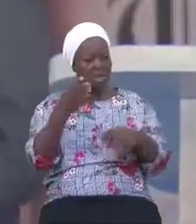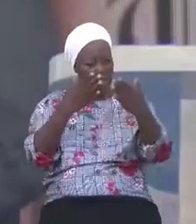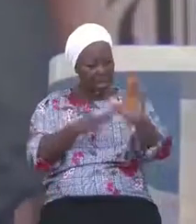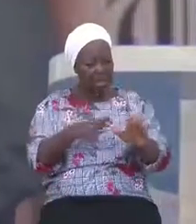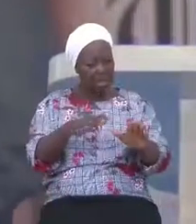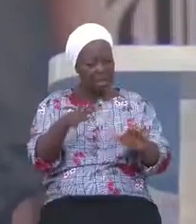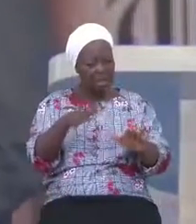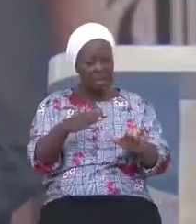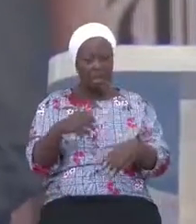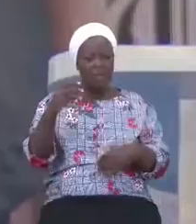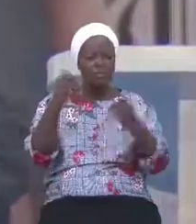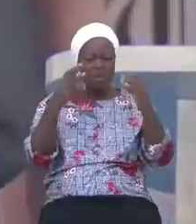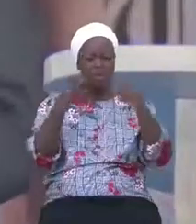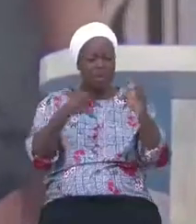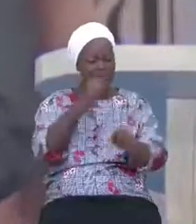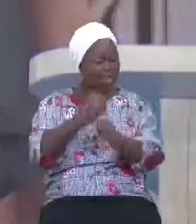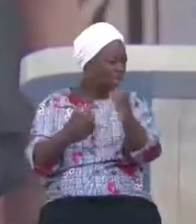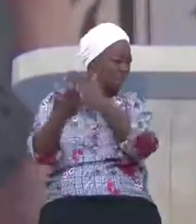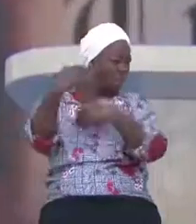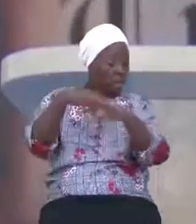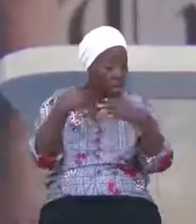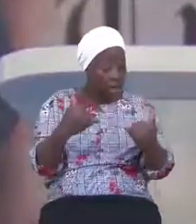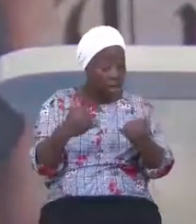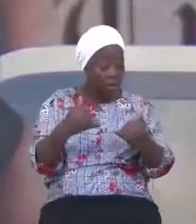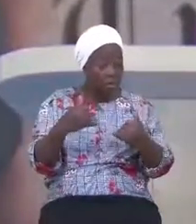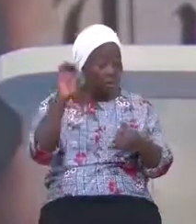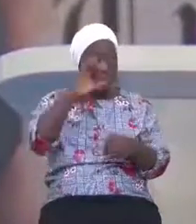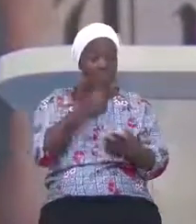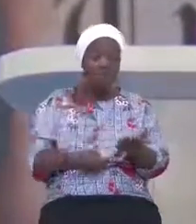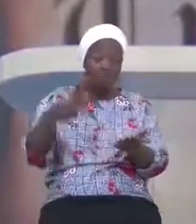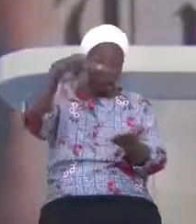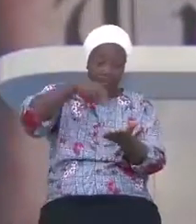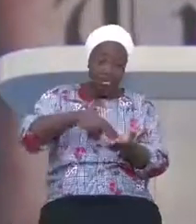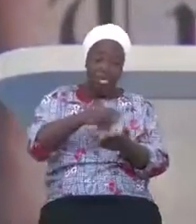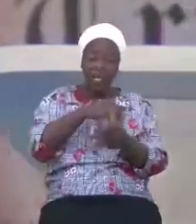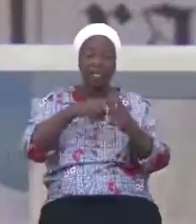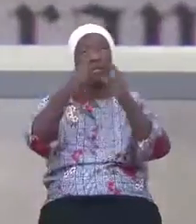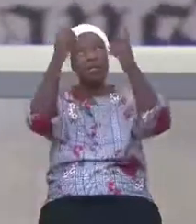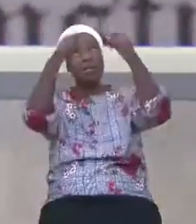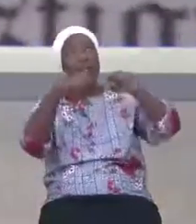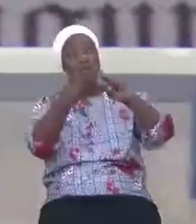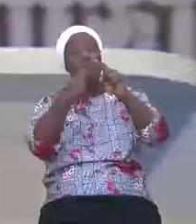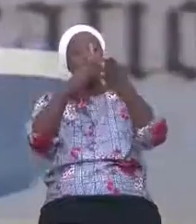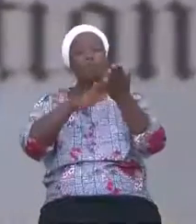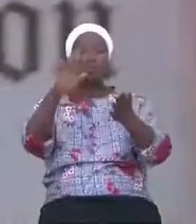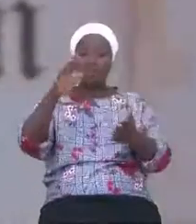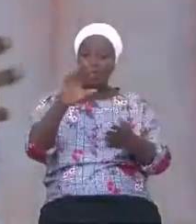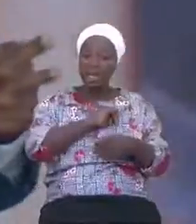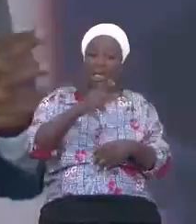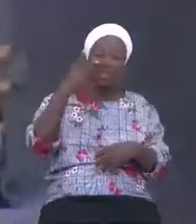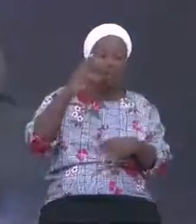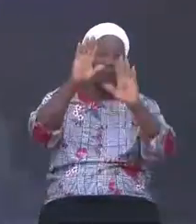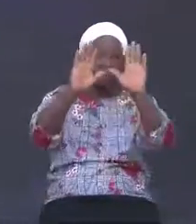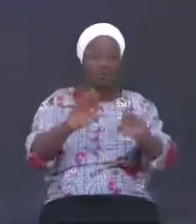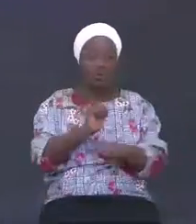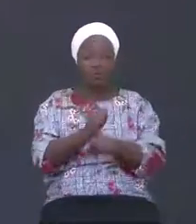Il y a des milliers d'années, et maintenant, il est ressuscité. Et il est venu de la gloire. Ah, je vois le miracle